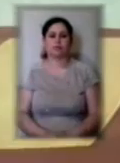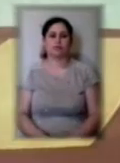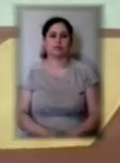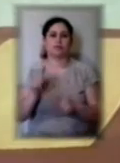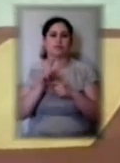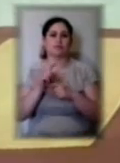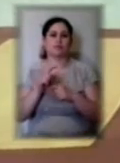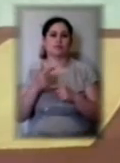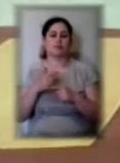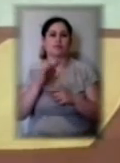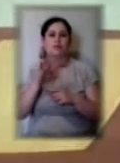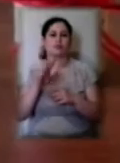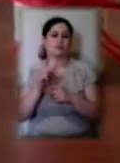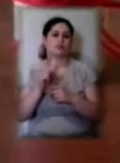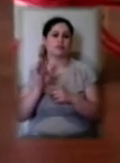часов.